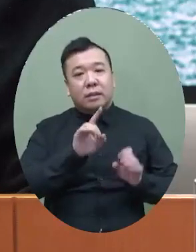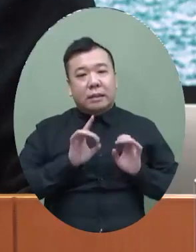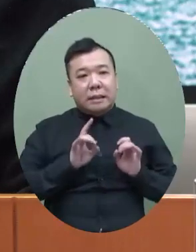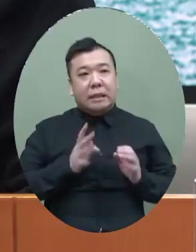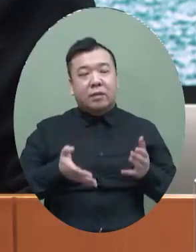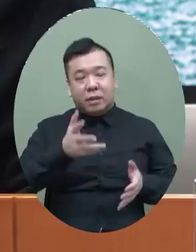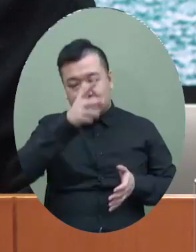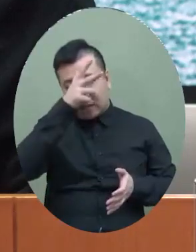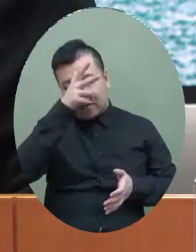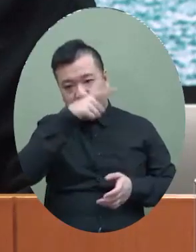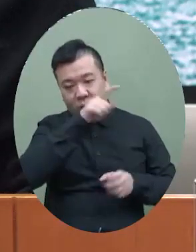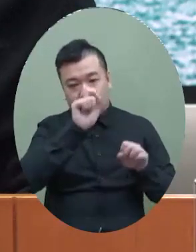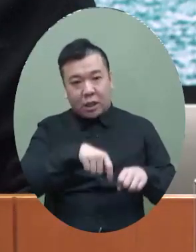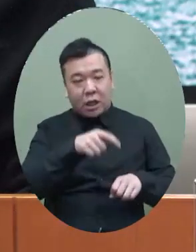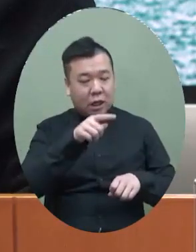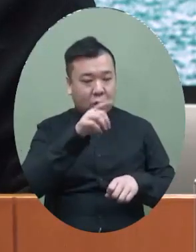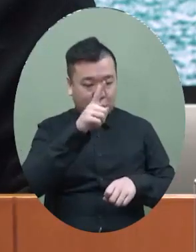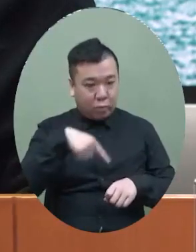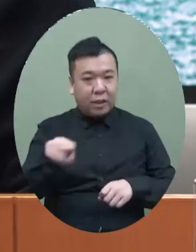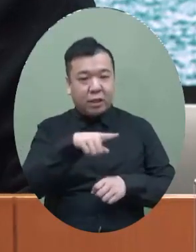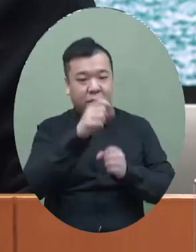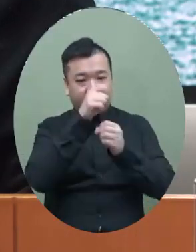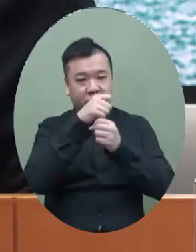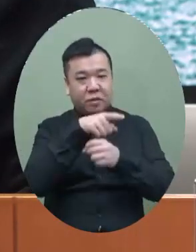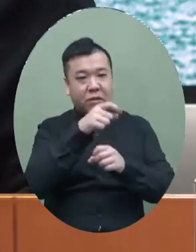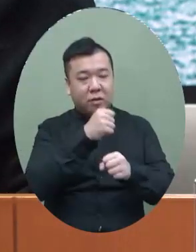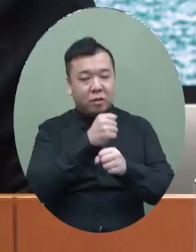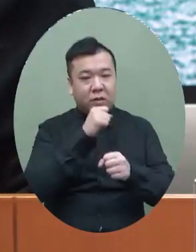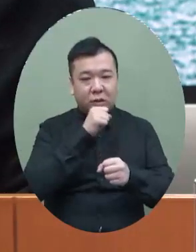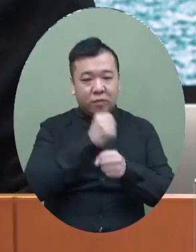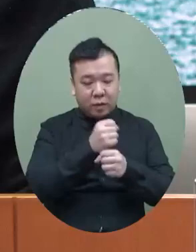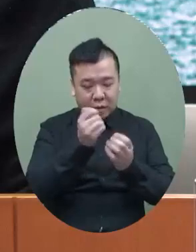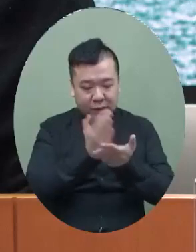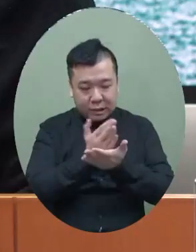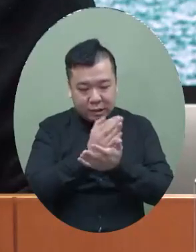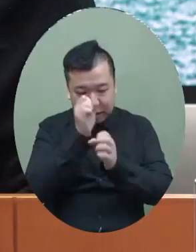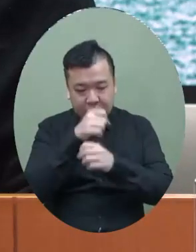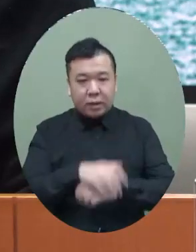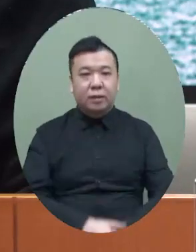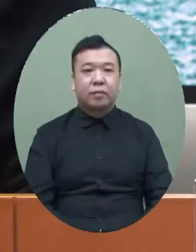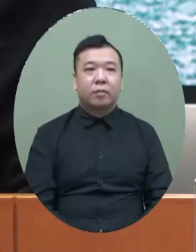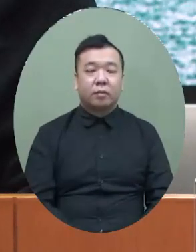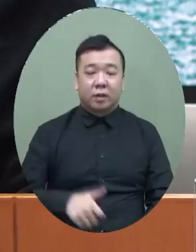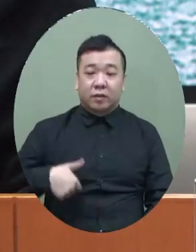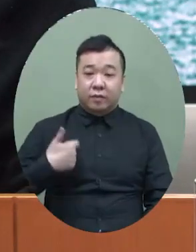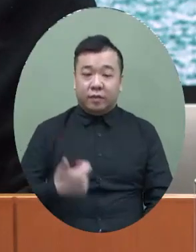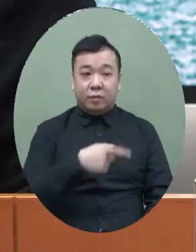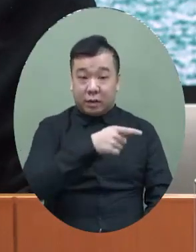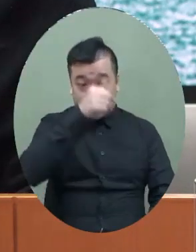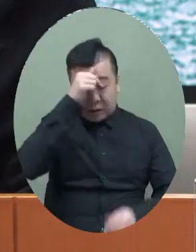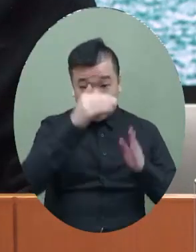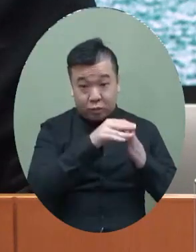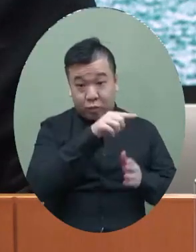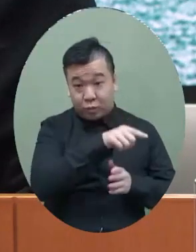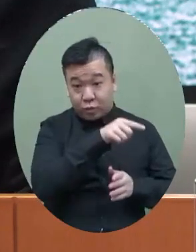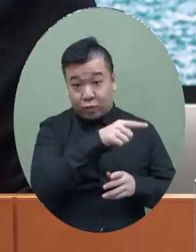者係政府一啲認可嘅化驗所嚟到去做嗰個嘅測試嘅。咁費用就即係如果係醫院幫我哋做，